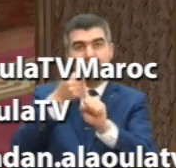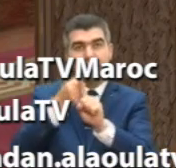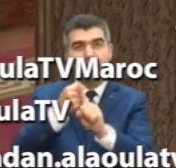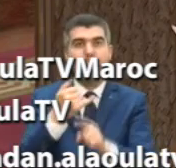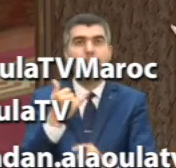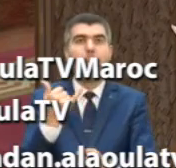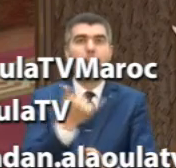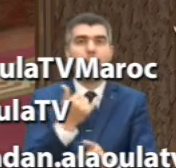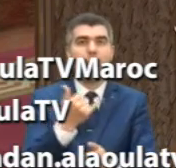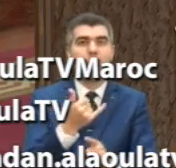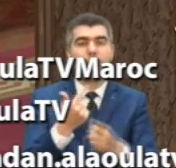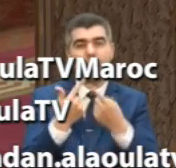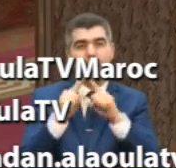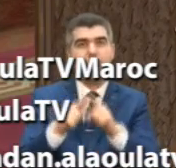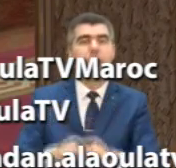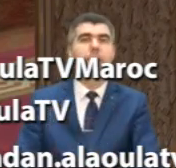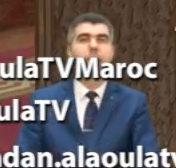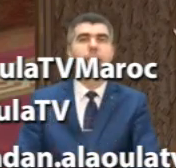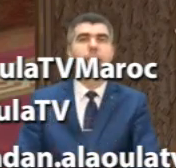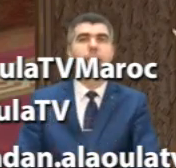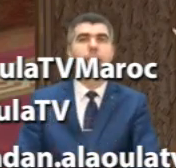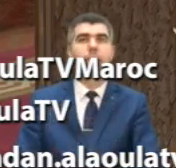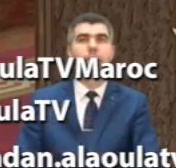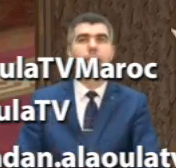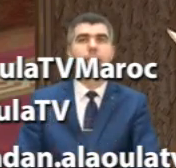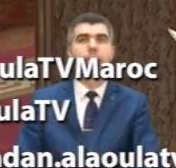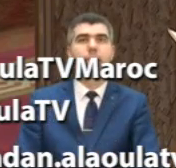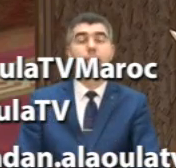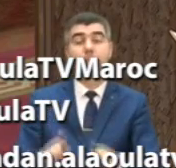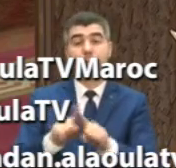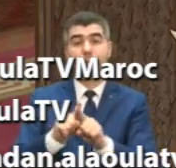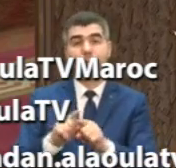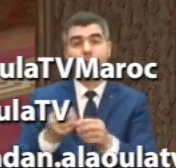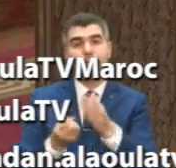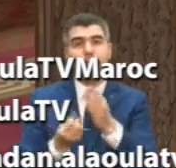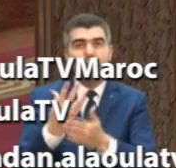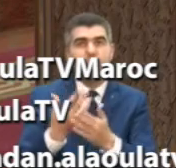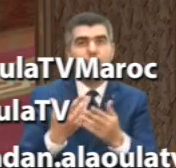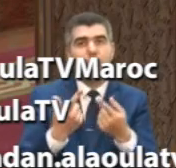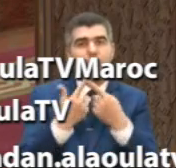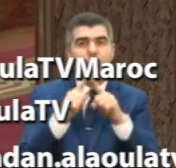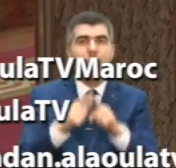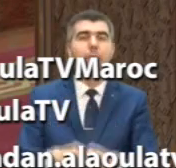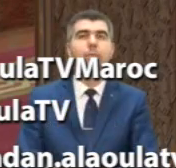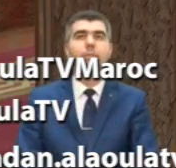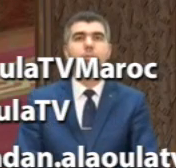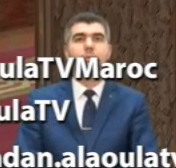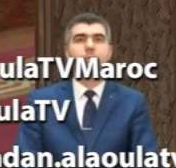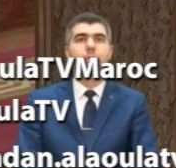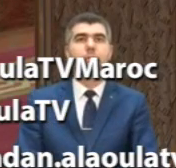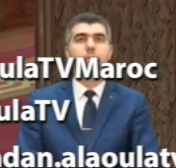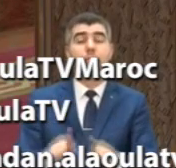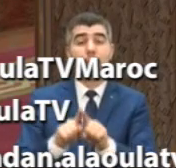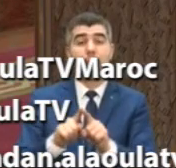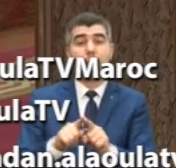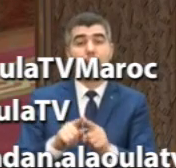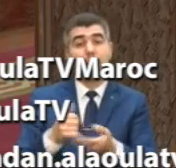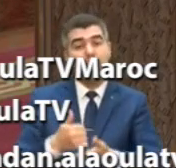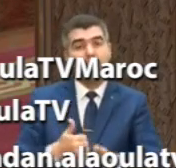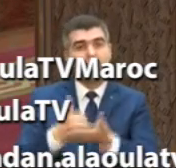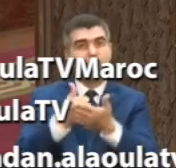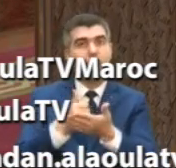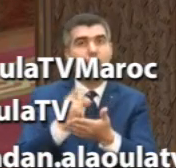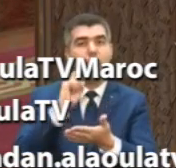مهم يبذل، لكن أيضا نسعى إلى تطويره وتعزيزه. هنالك منحة التعويض الإجمالي